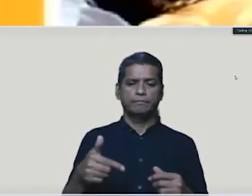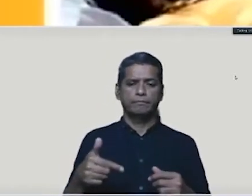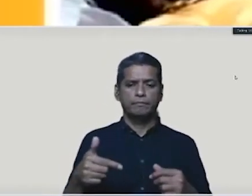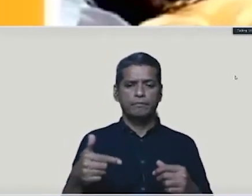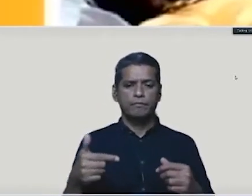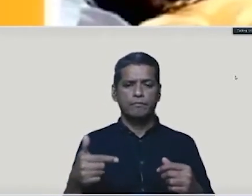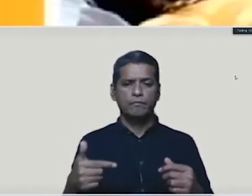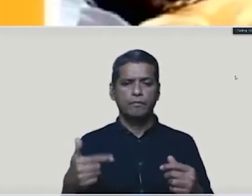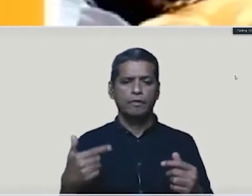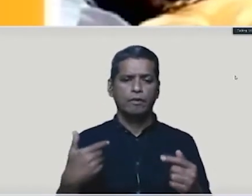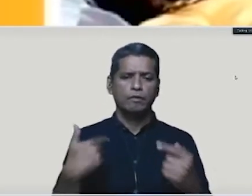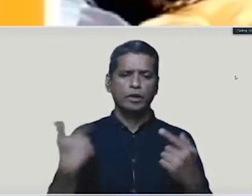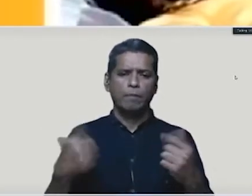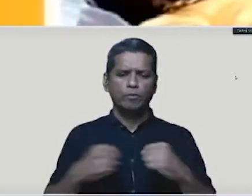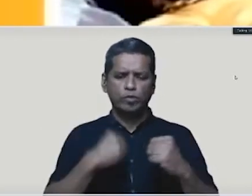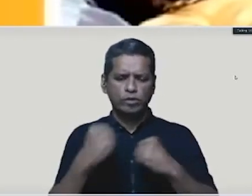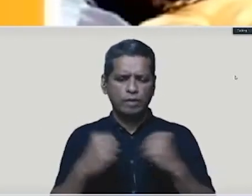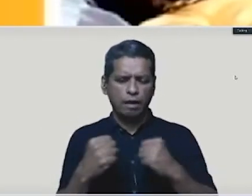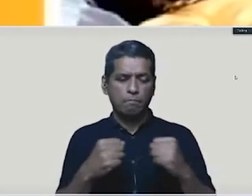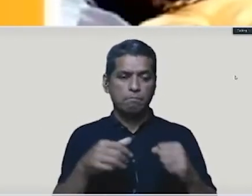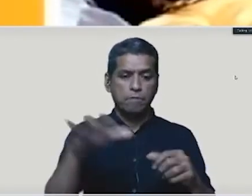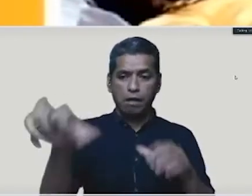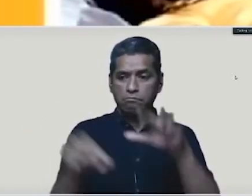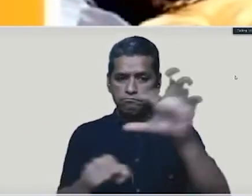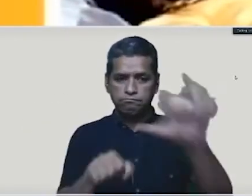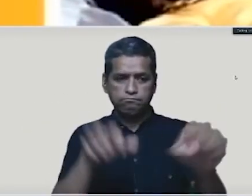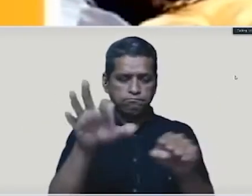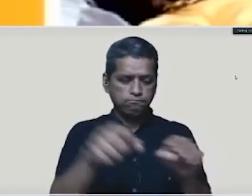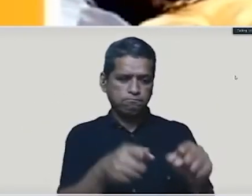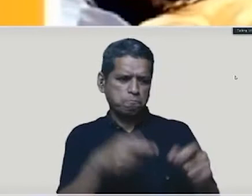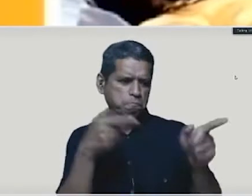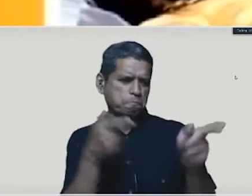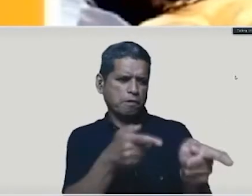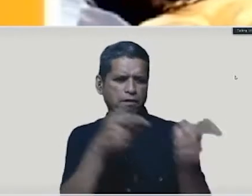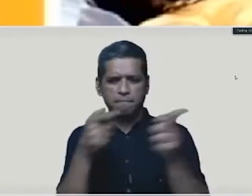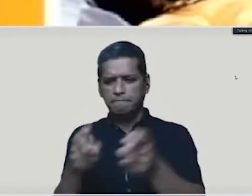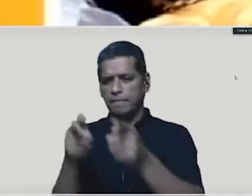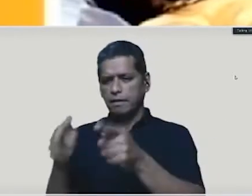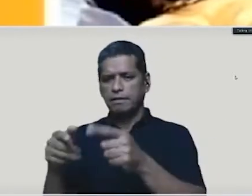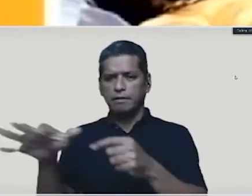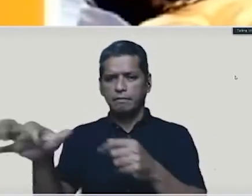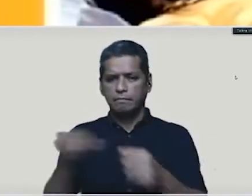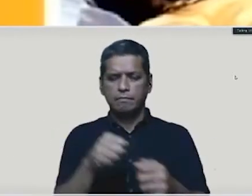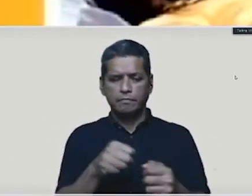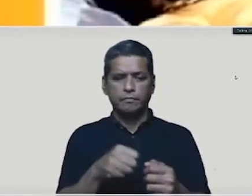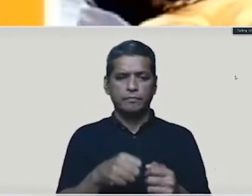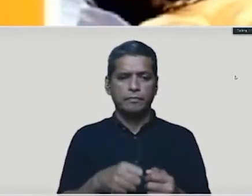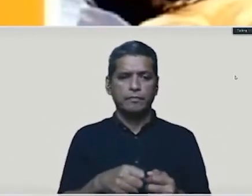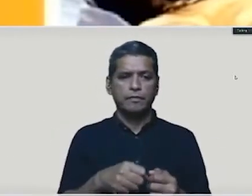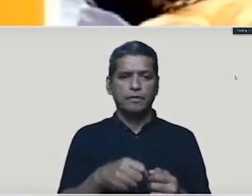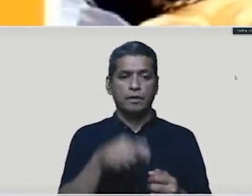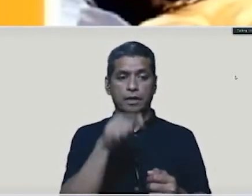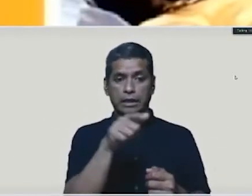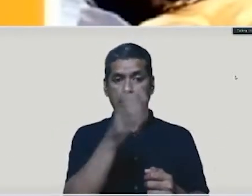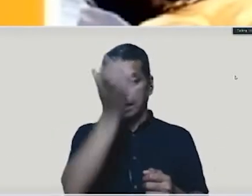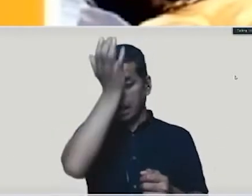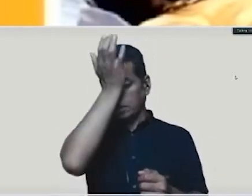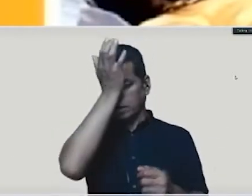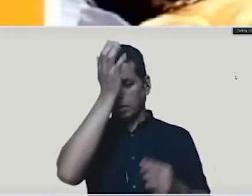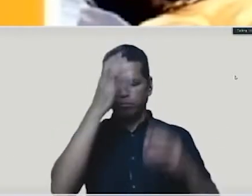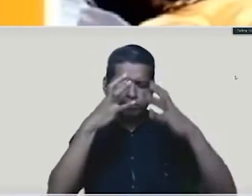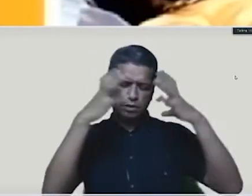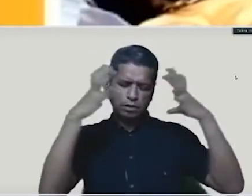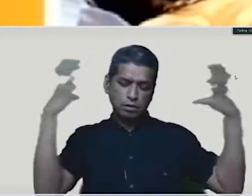Aidan berbagai negara-negara di sekitarnya kita belajar dari mimpi seorang raja besar yang